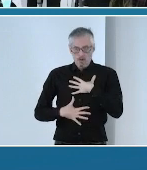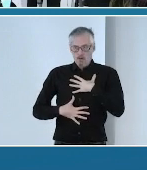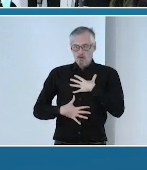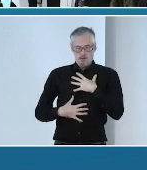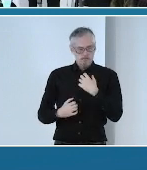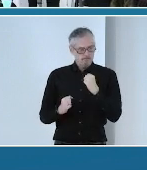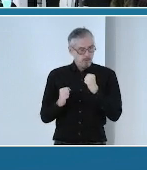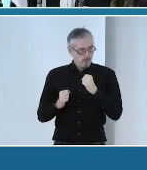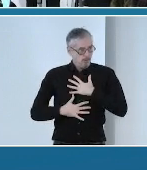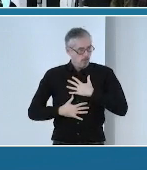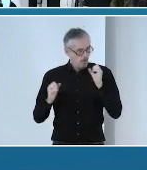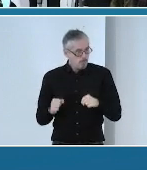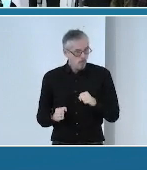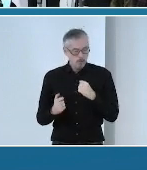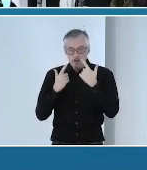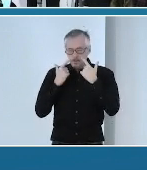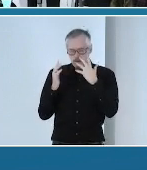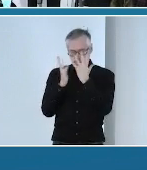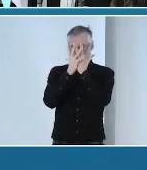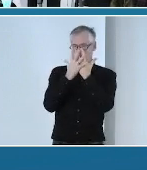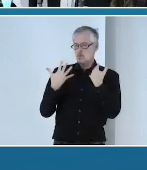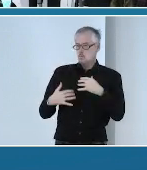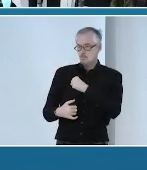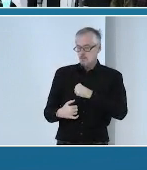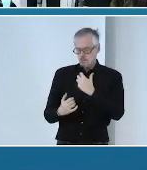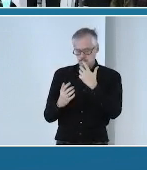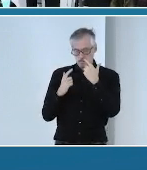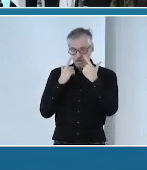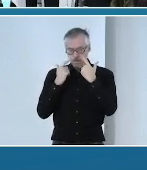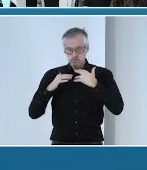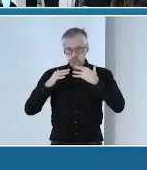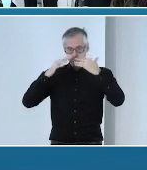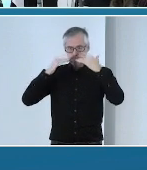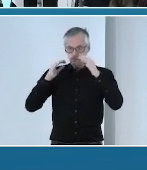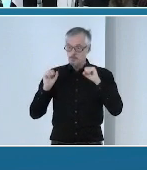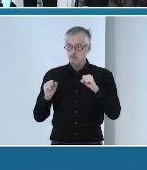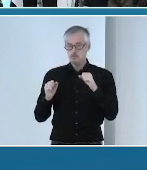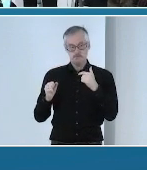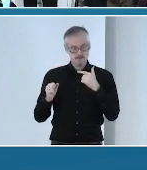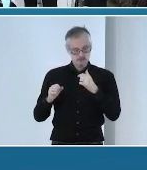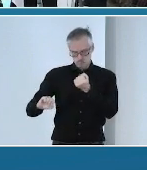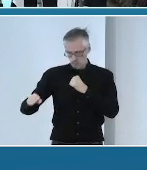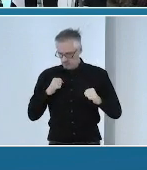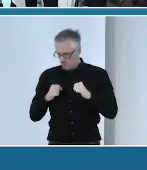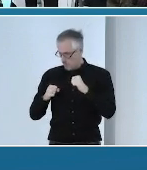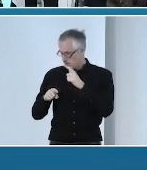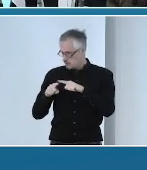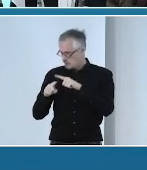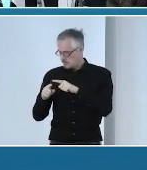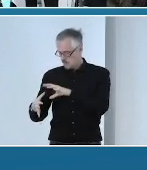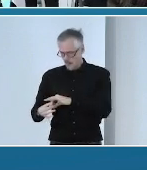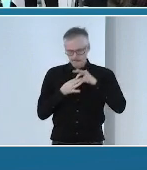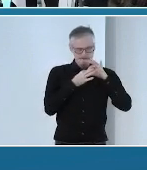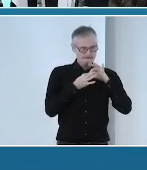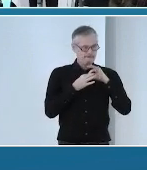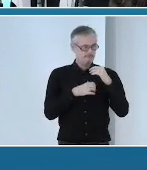pleurer, avoir des larmes qui coulent parce qu'on a failli chuter. Voilà, on voit bien qu'il y a quelque chose qui est hyper